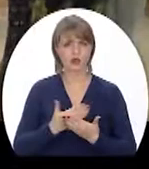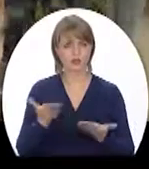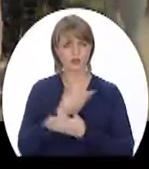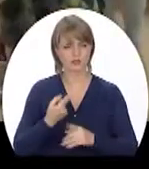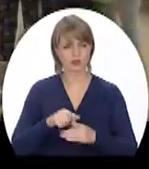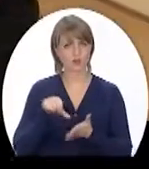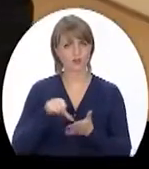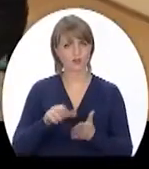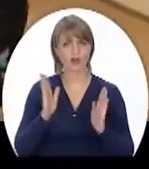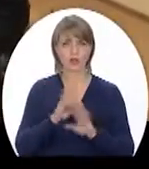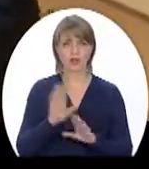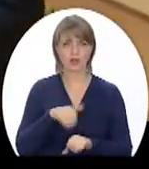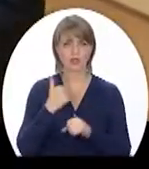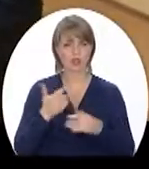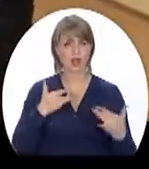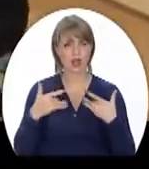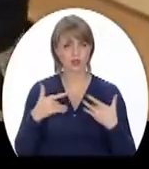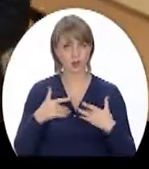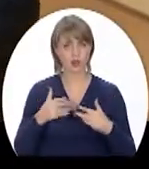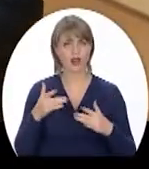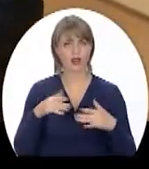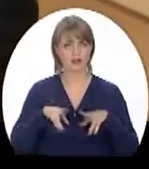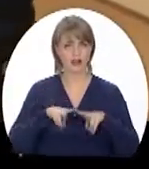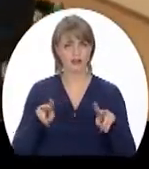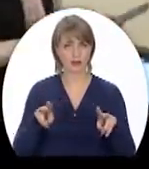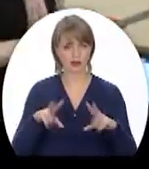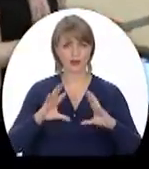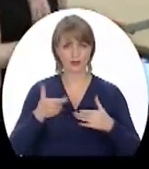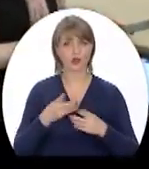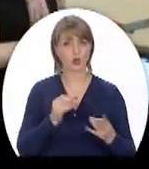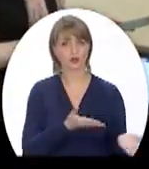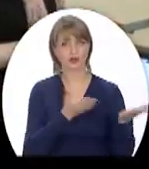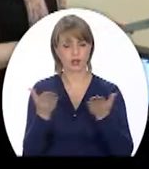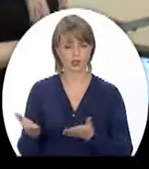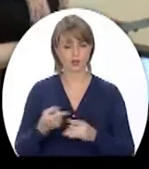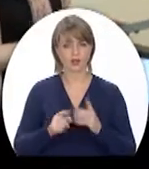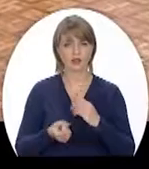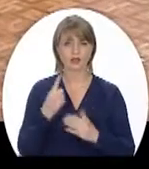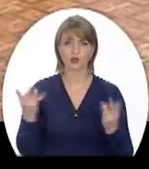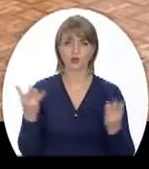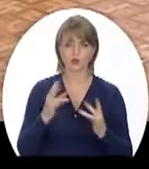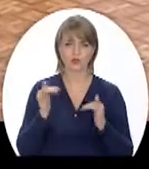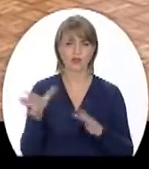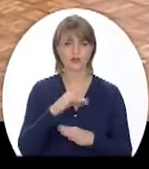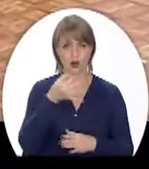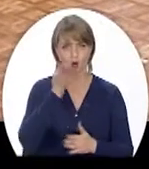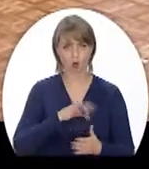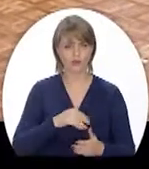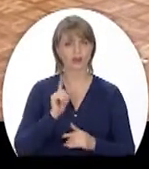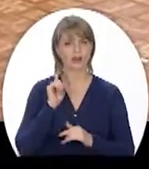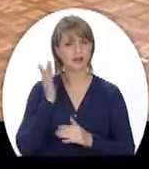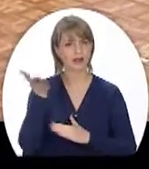участвовали не только основные актеры театра «Параллельный мир», но и приглашенные. это оказался нужный для всех опыт. И